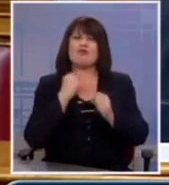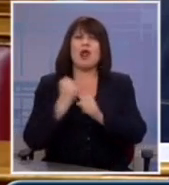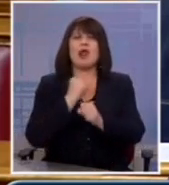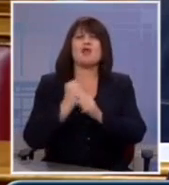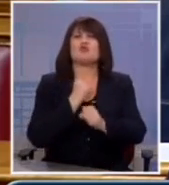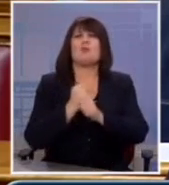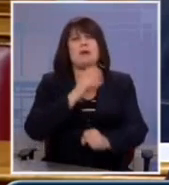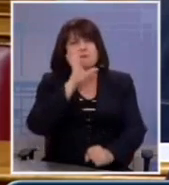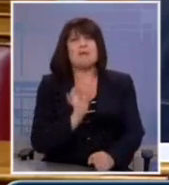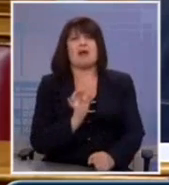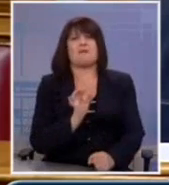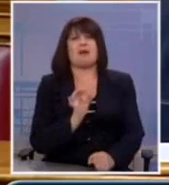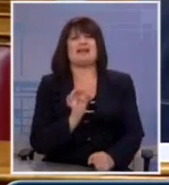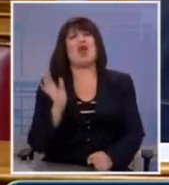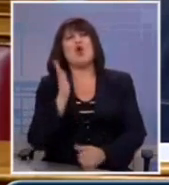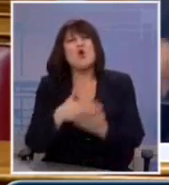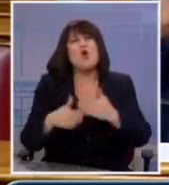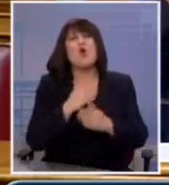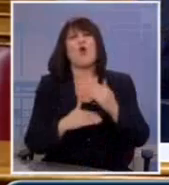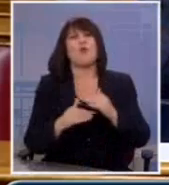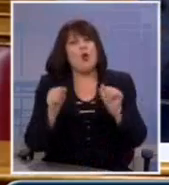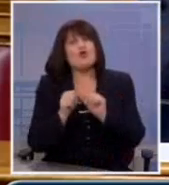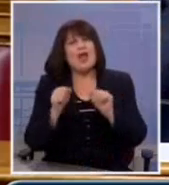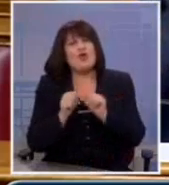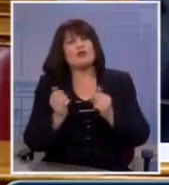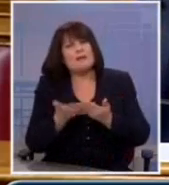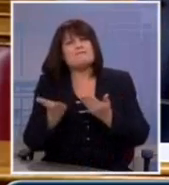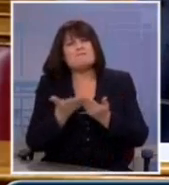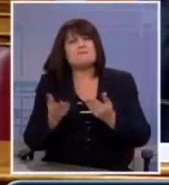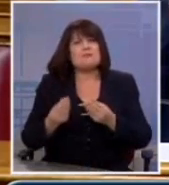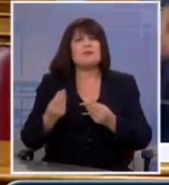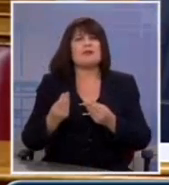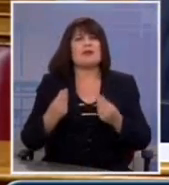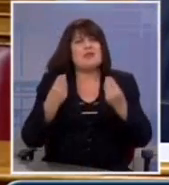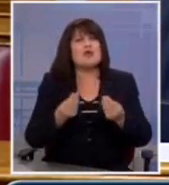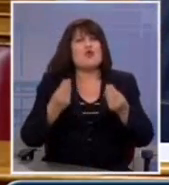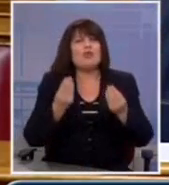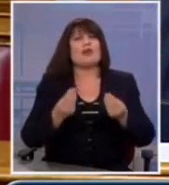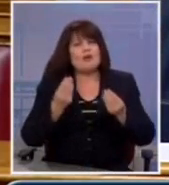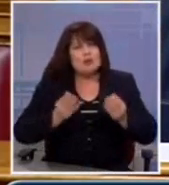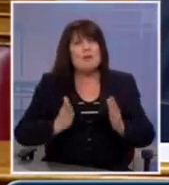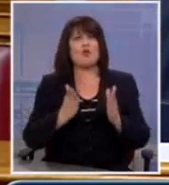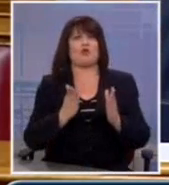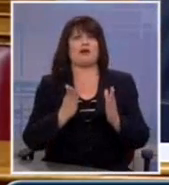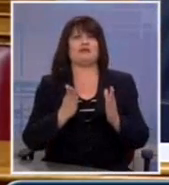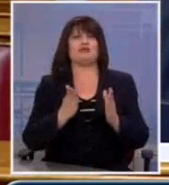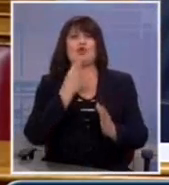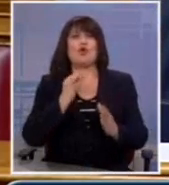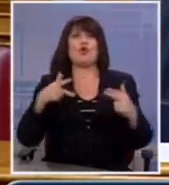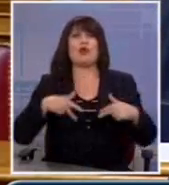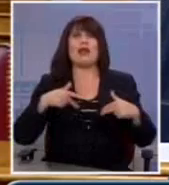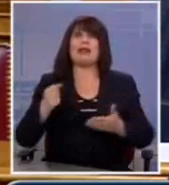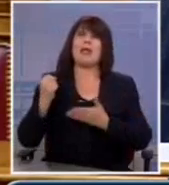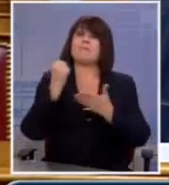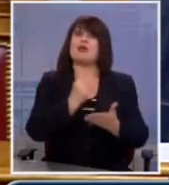εργαζόμενοι πραγματικά για τον κόπο που κοντά στα στελέχη έχουν δώσει αυτά τα χρόνια για να προχωρήσουν, επειδή πλέον η κρατική